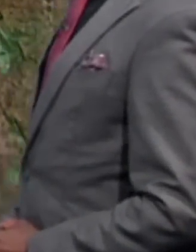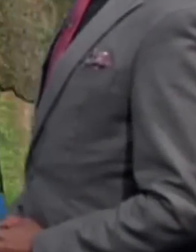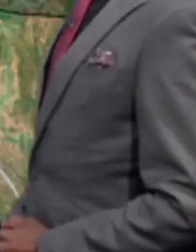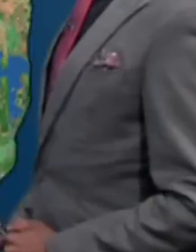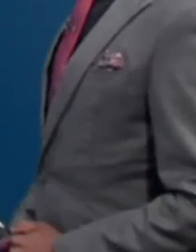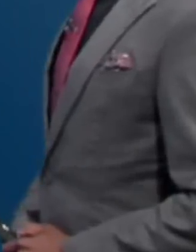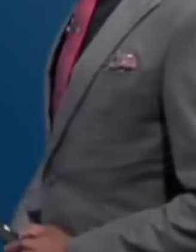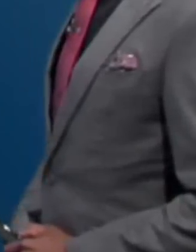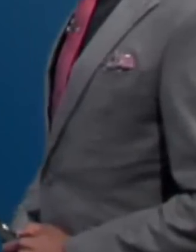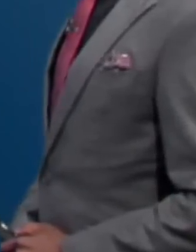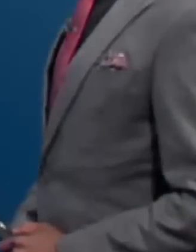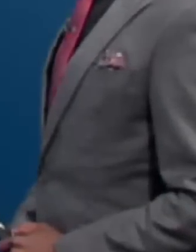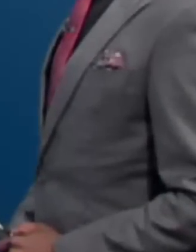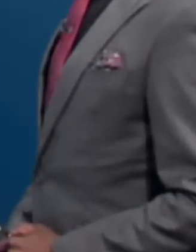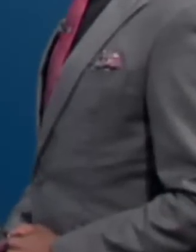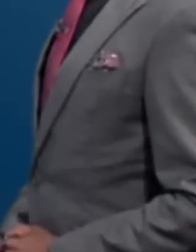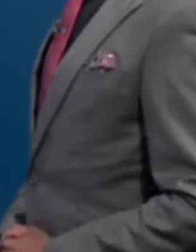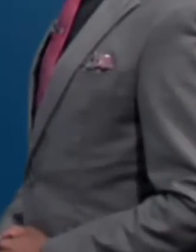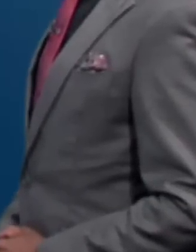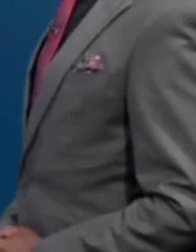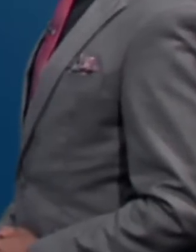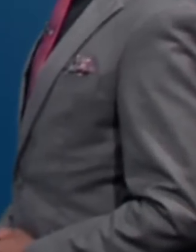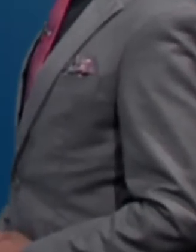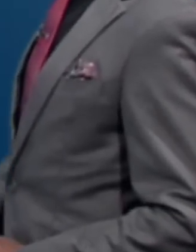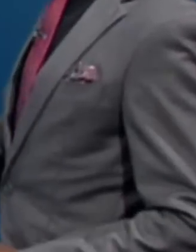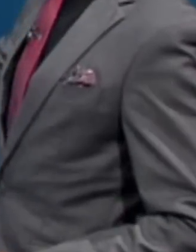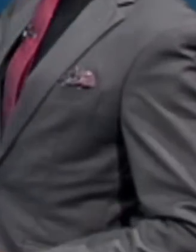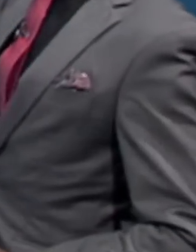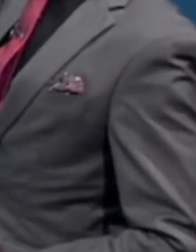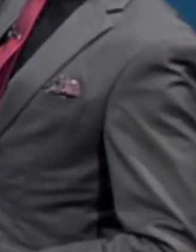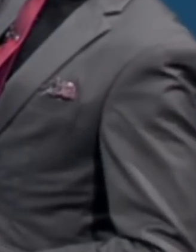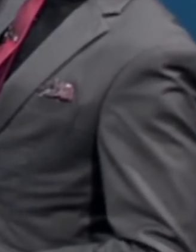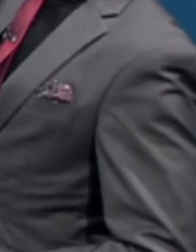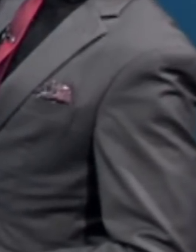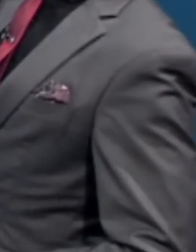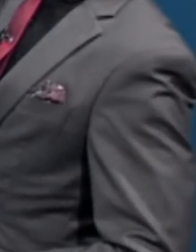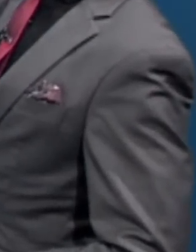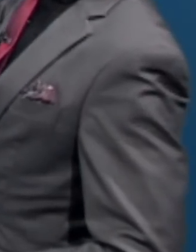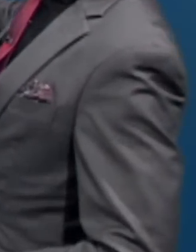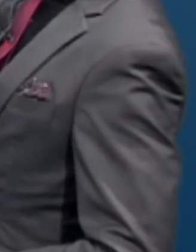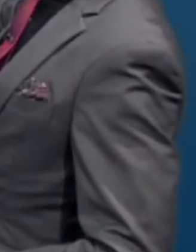Carolina a lebela ka KwaZulu-Natal province le gona go bontšha go tla ba go fiša ka Vryheid ke tša